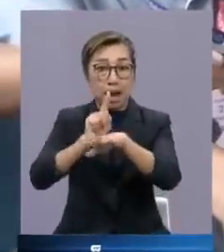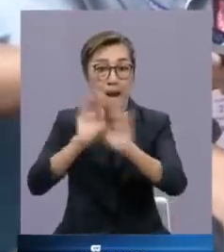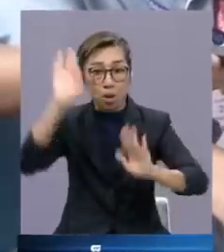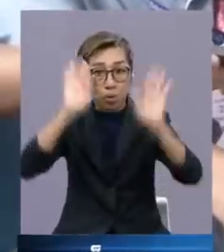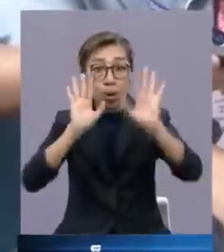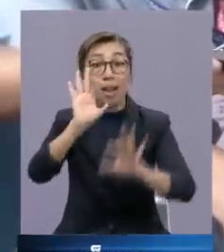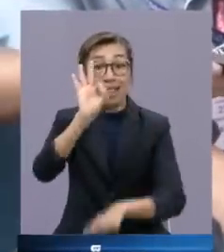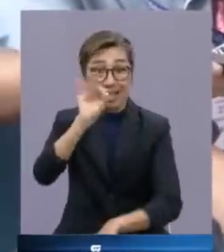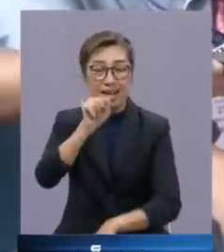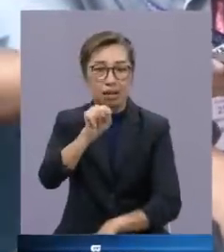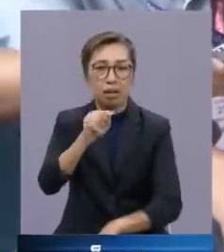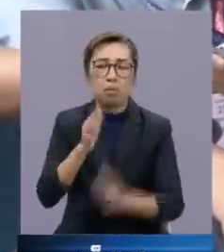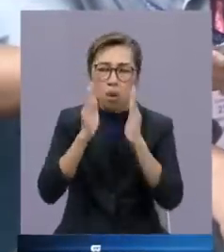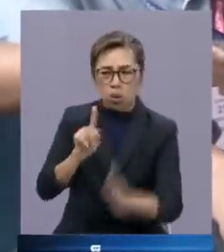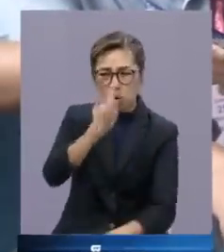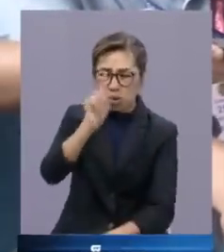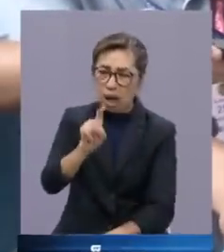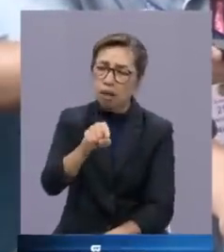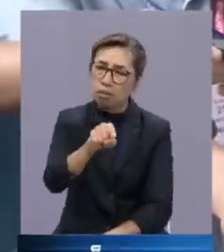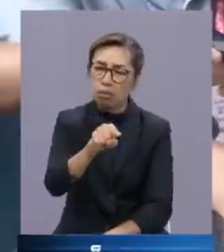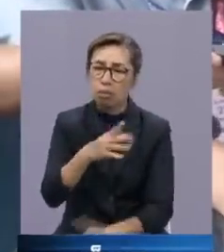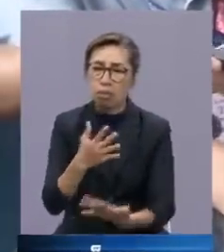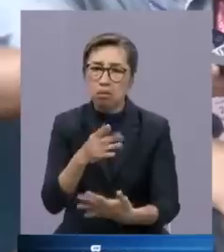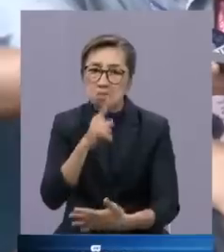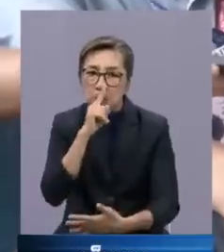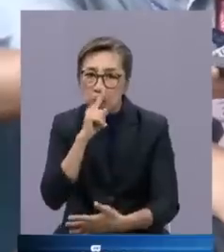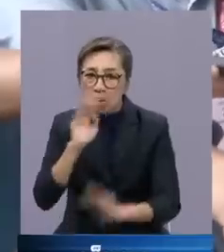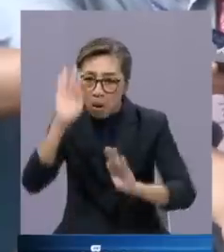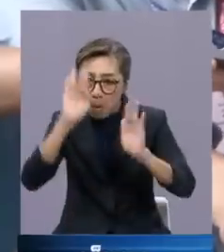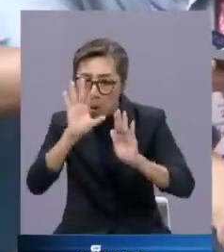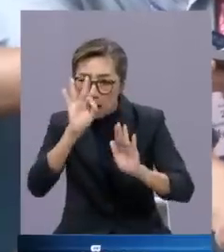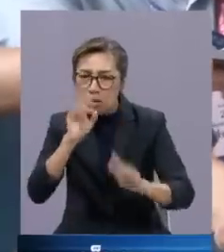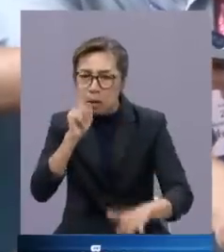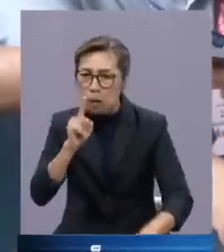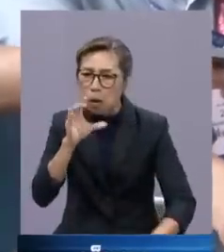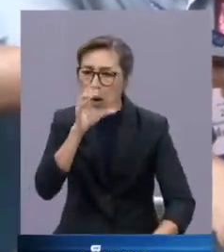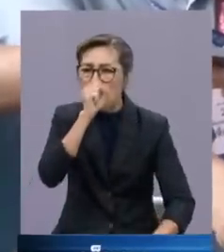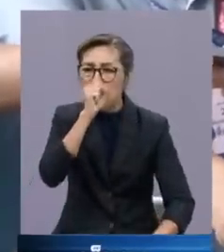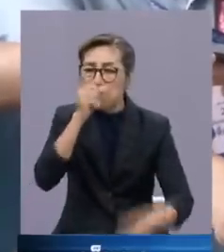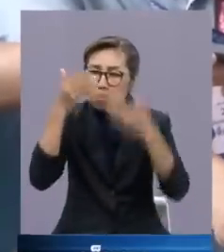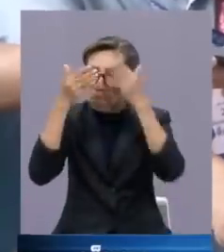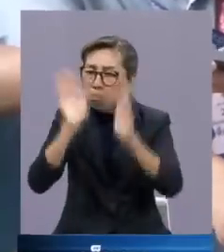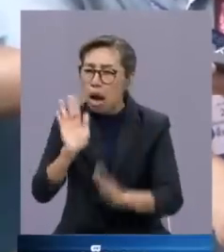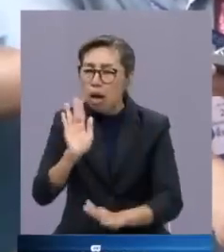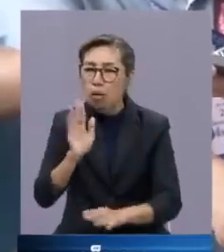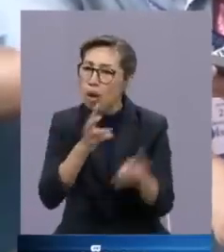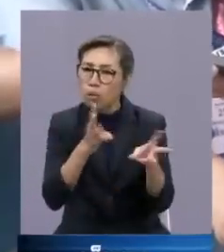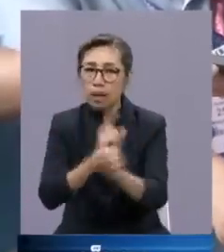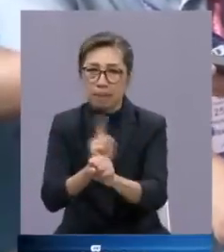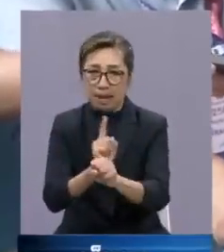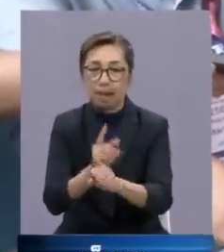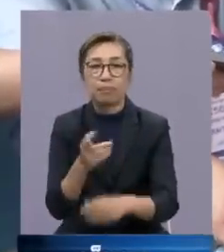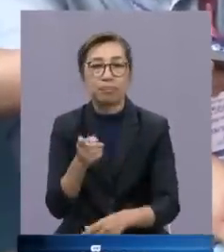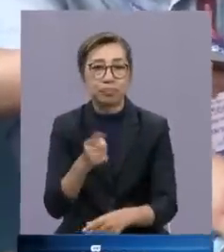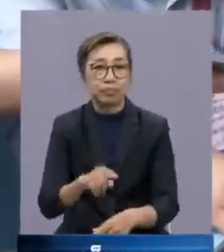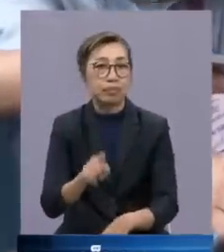ที่ประชุมเนี่ยหลายคนก็สงสัยเอ๊ะทำไมต้องเป็นการโหวตลับและการโหวตลับเนี่ยมันจะเกิดขึ้นยังไงบ้างนะฮะทางผู้อำนว